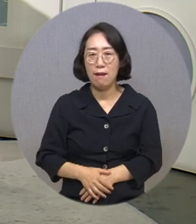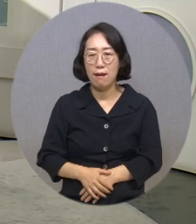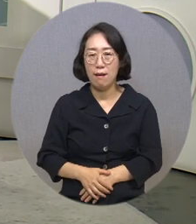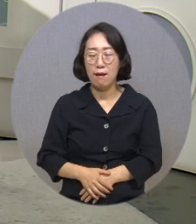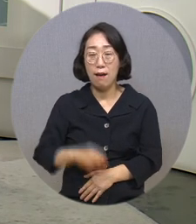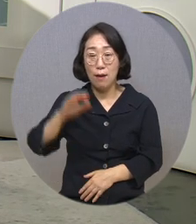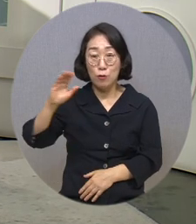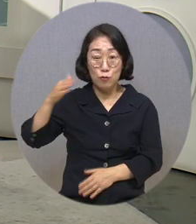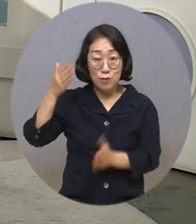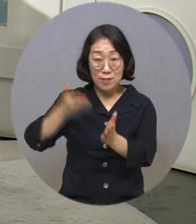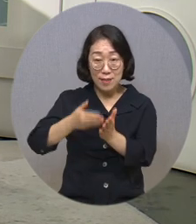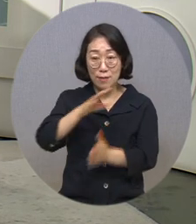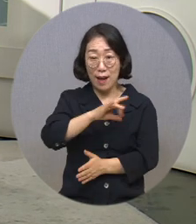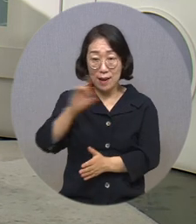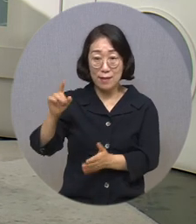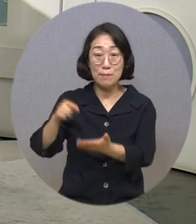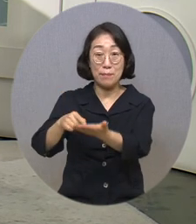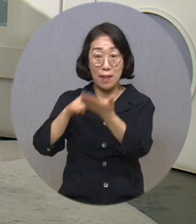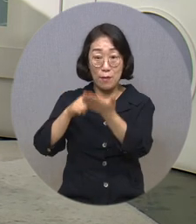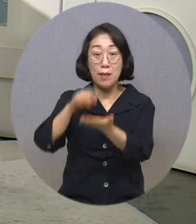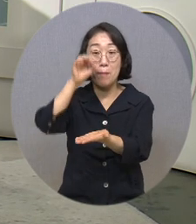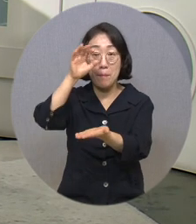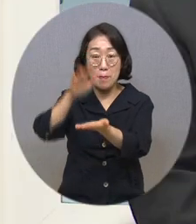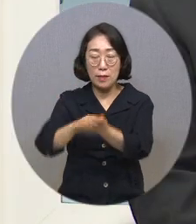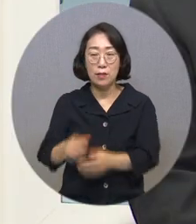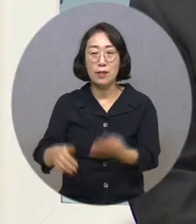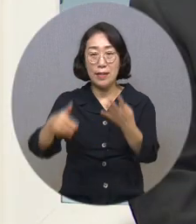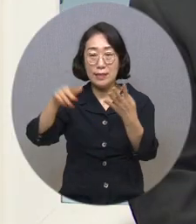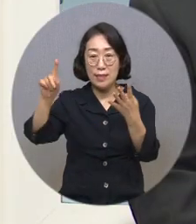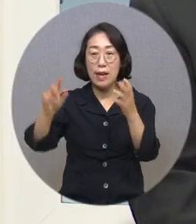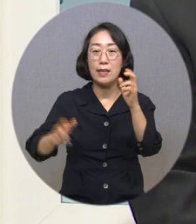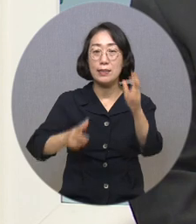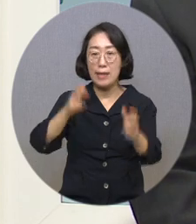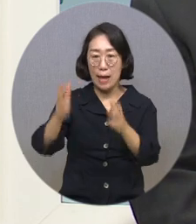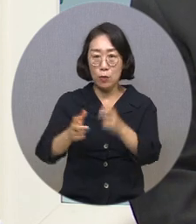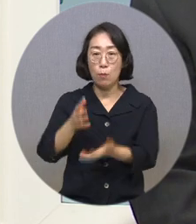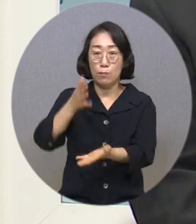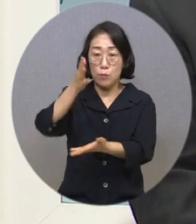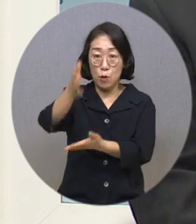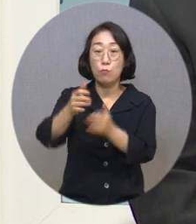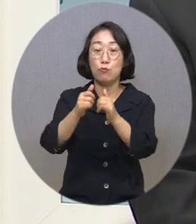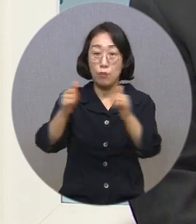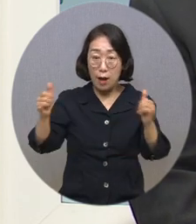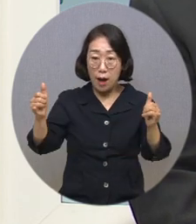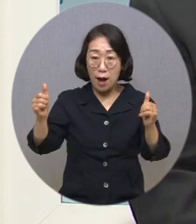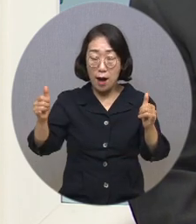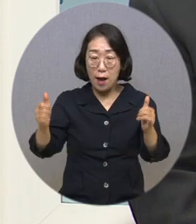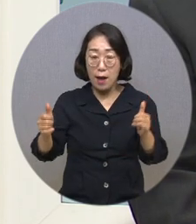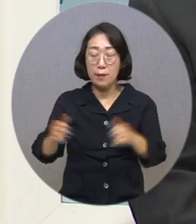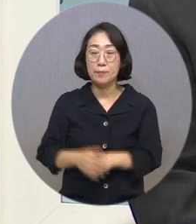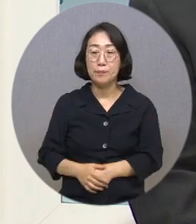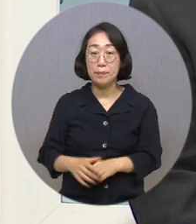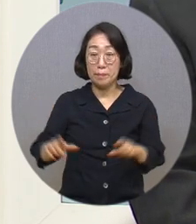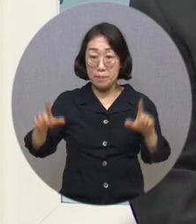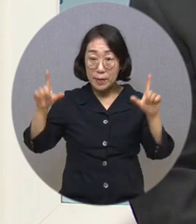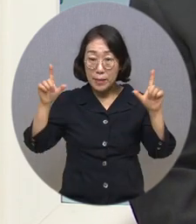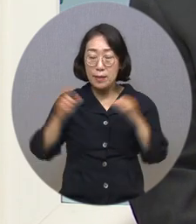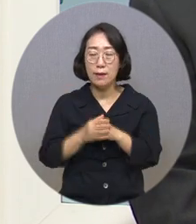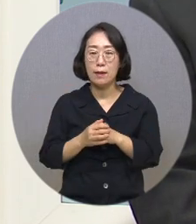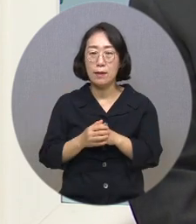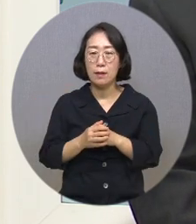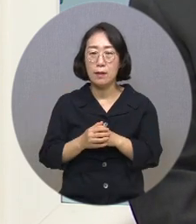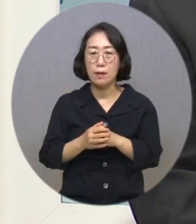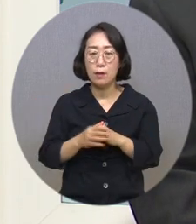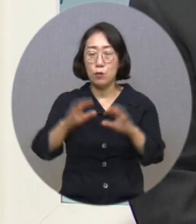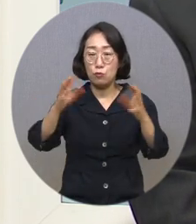뉴스에도 좀 자주 등장을 하시더라고요. 4차 산업 전문가로 등장을 하시는데 그 4차 산업과 국가